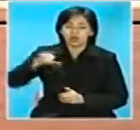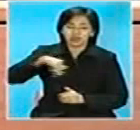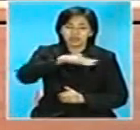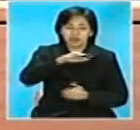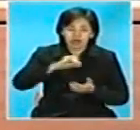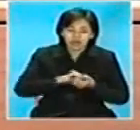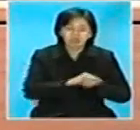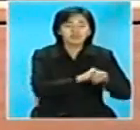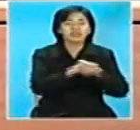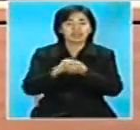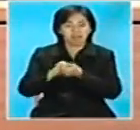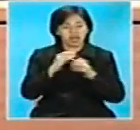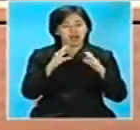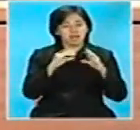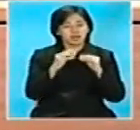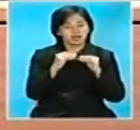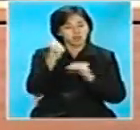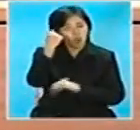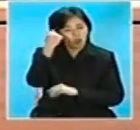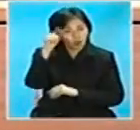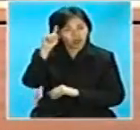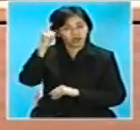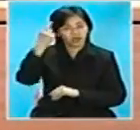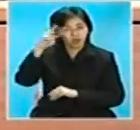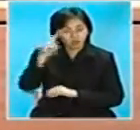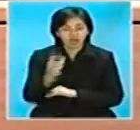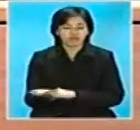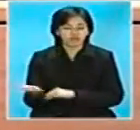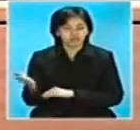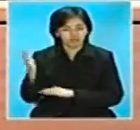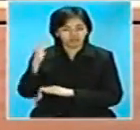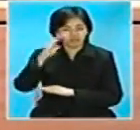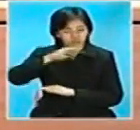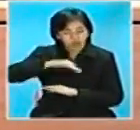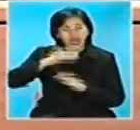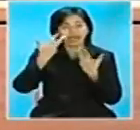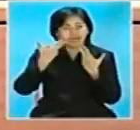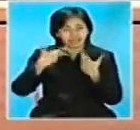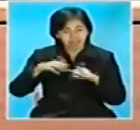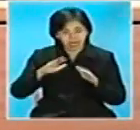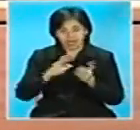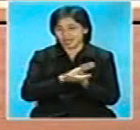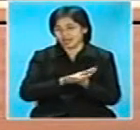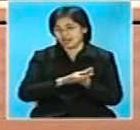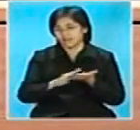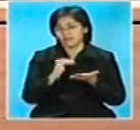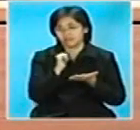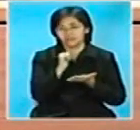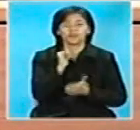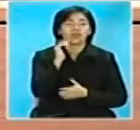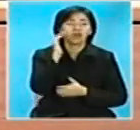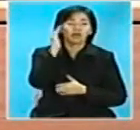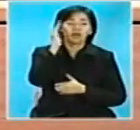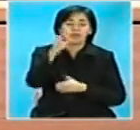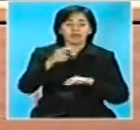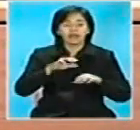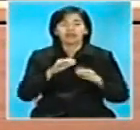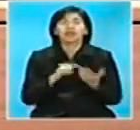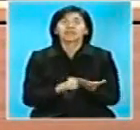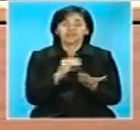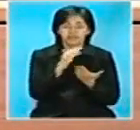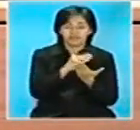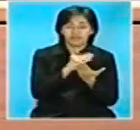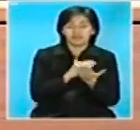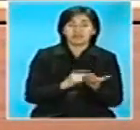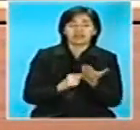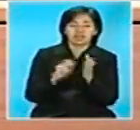ชุมนะครับให้จบ2วันนี้ให้ระเบียบเป็นระเบียบเรียบร้อยนะครับเพื่อที่จะให้การที่จะไปนำไปสู่การแ